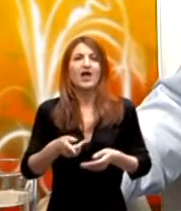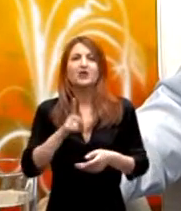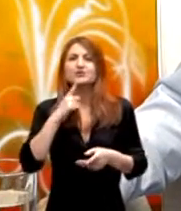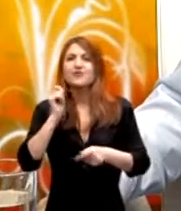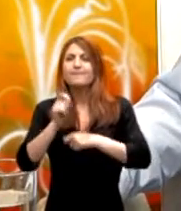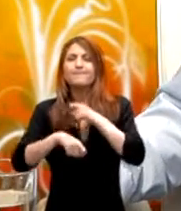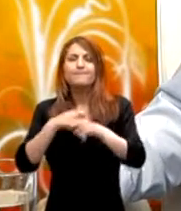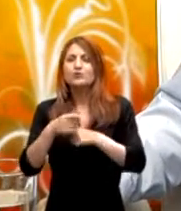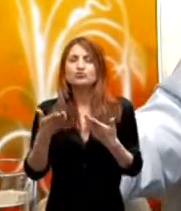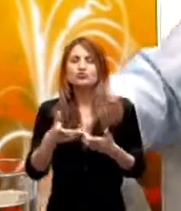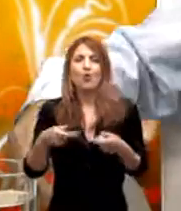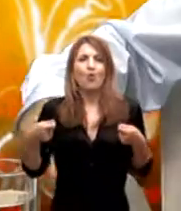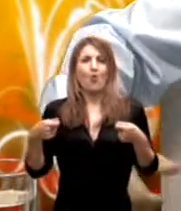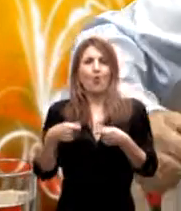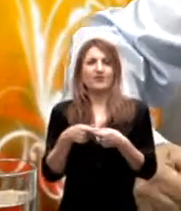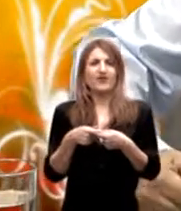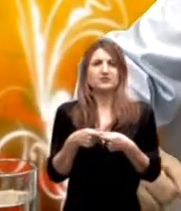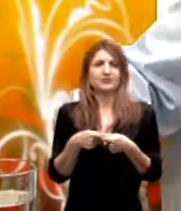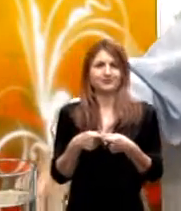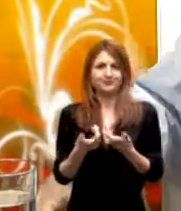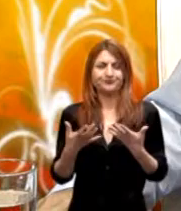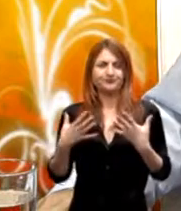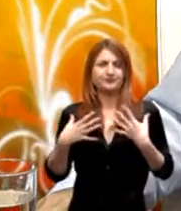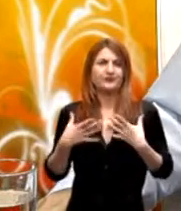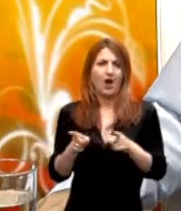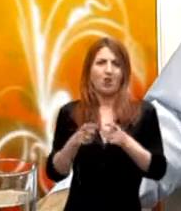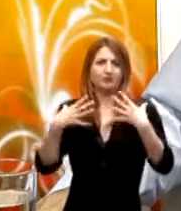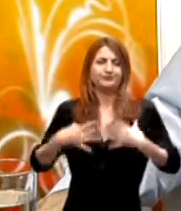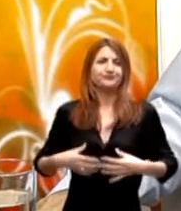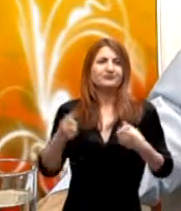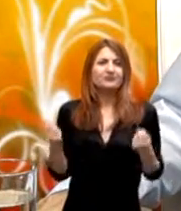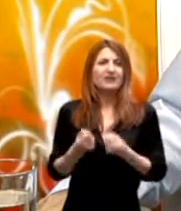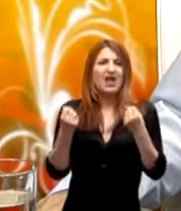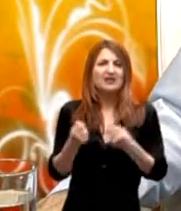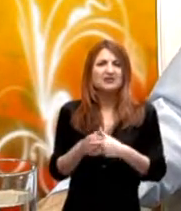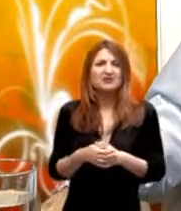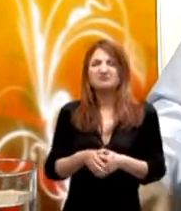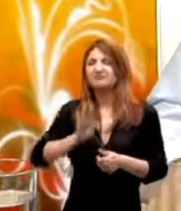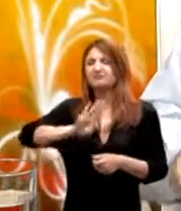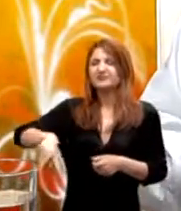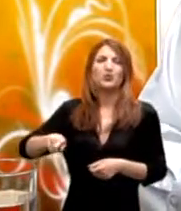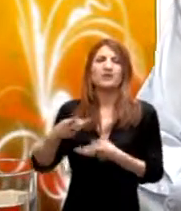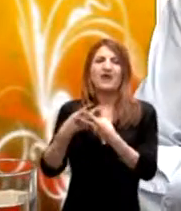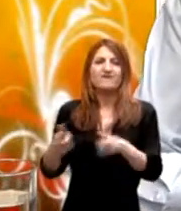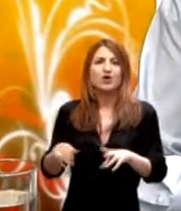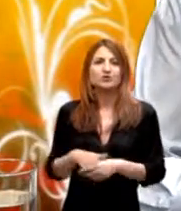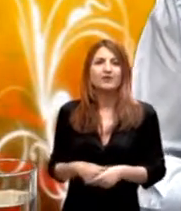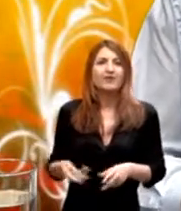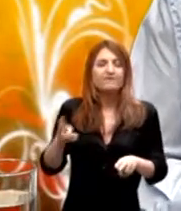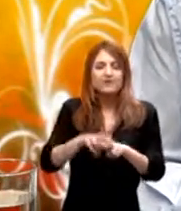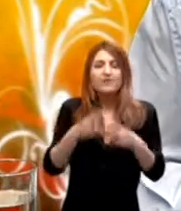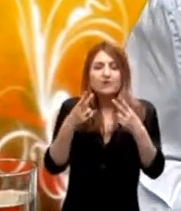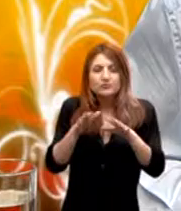poslovi koji su povezani sa tjelesnom aktivnošću nekako manje cijene. Puno je važnije biti